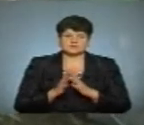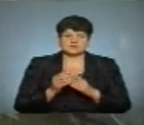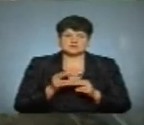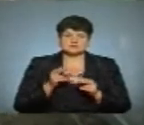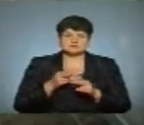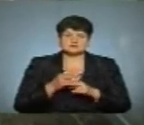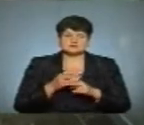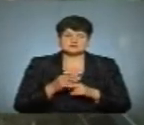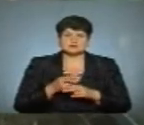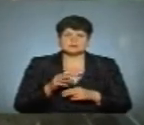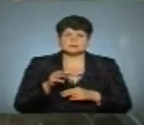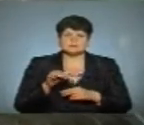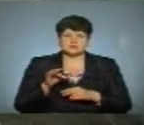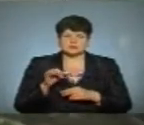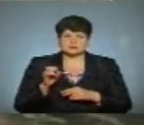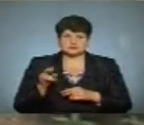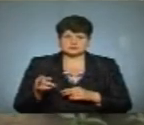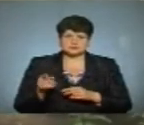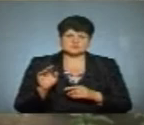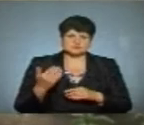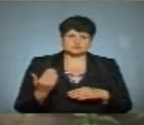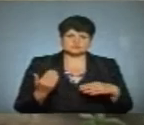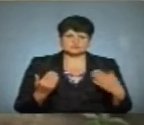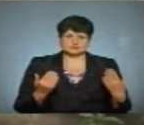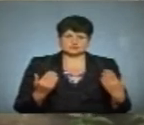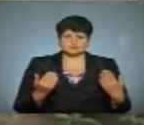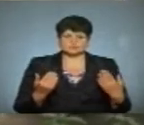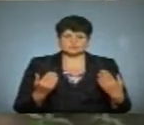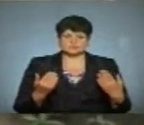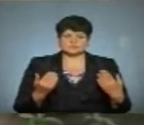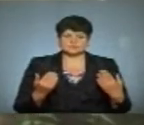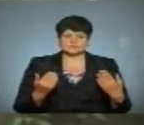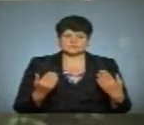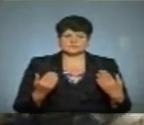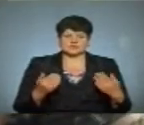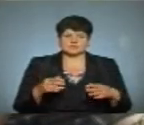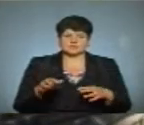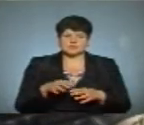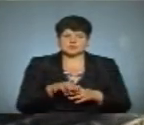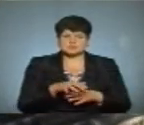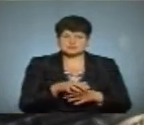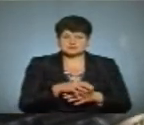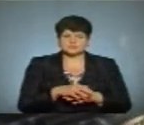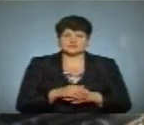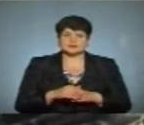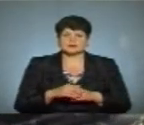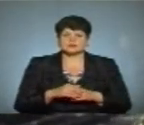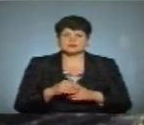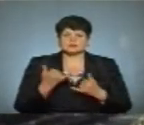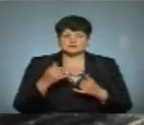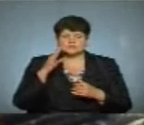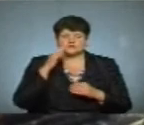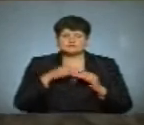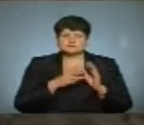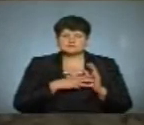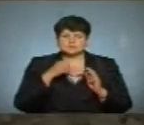заважає Берцю і з цієї сторони, і з цієї сторони. Так, щоб ну і просапати. Владу Пузакову сьогодні 18